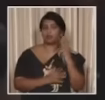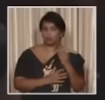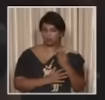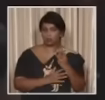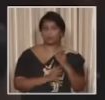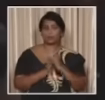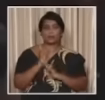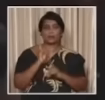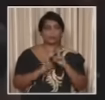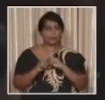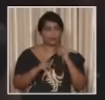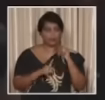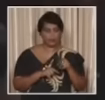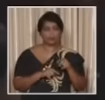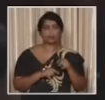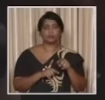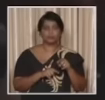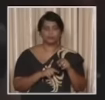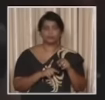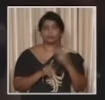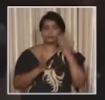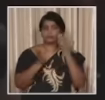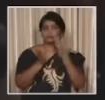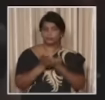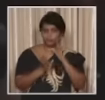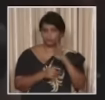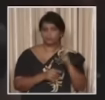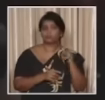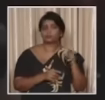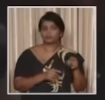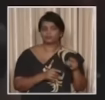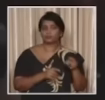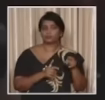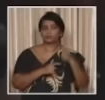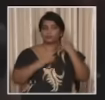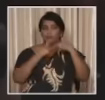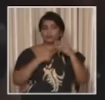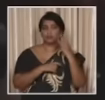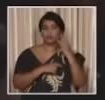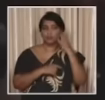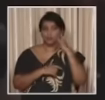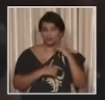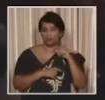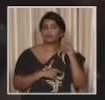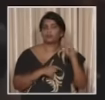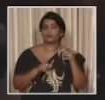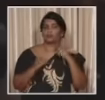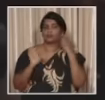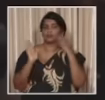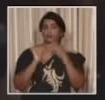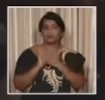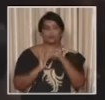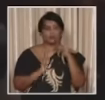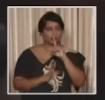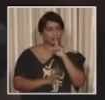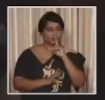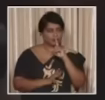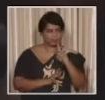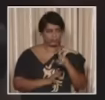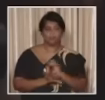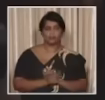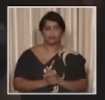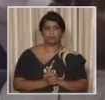ඔබතුමාගේ අමාත්‍යංශයේ යටතේ මෙතන ඉදිරිපත් කරනවායි කියපු කාරණා තුනක් අමතක වෙලා තියෙනවා. ඒ ගැන මම ඔබතුමාගෙන් පළවෙනි ප්‍රශ්නේ හැටියට